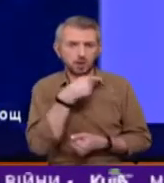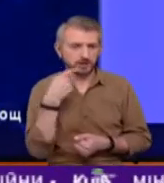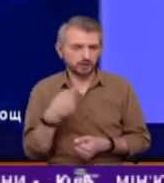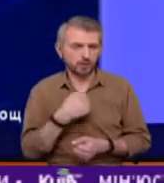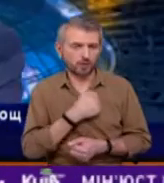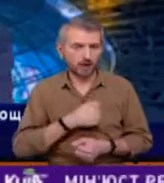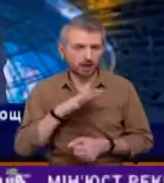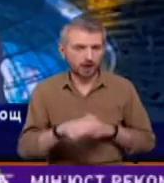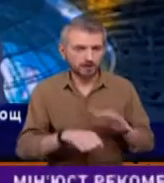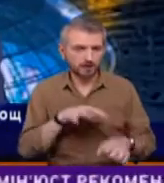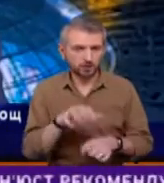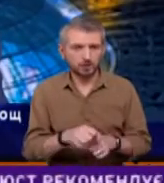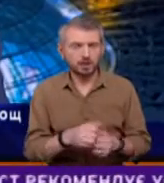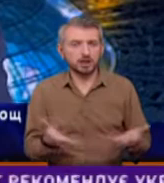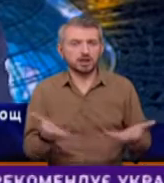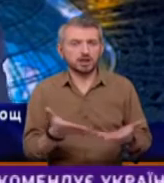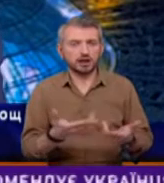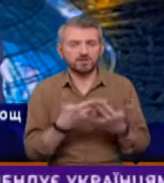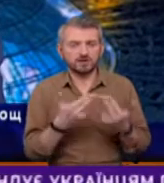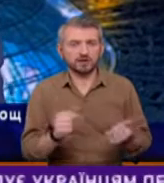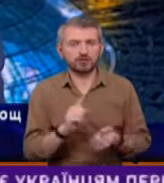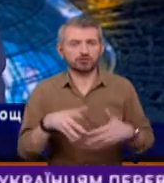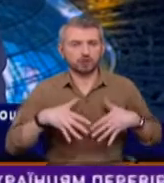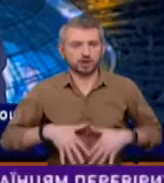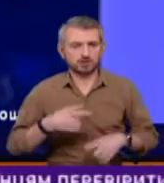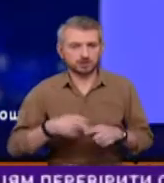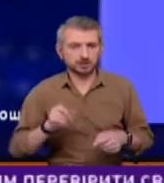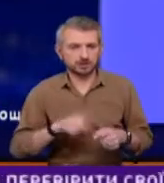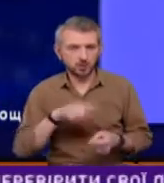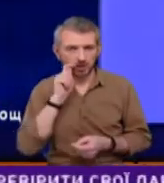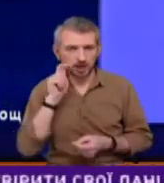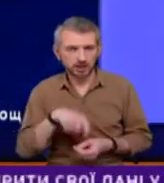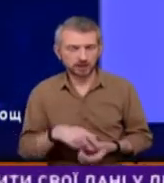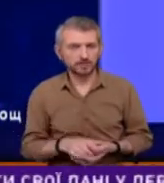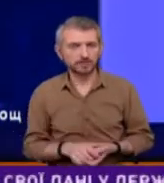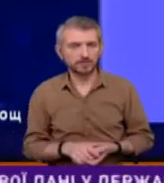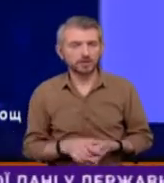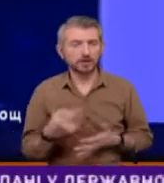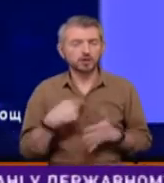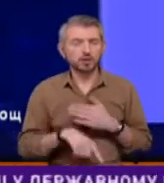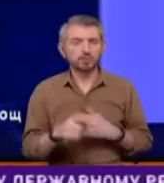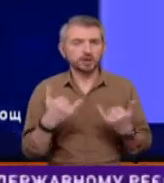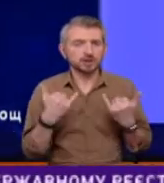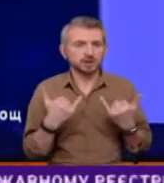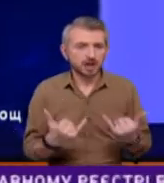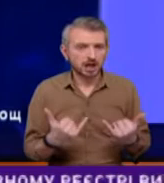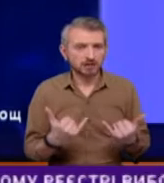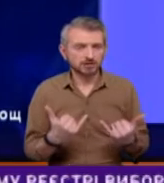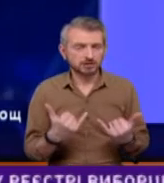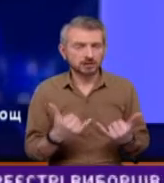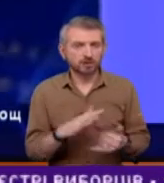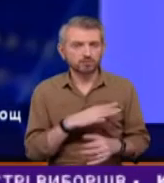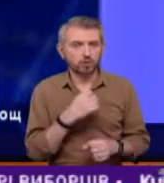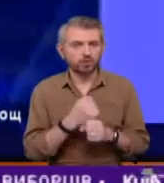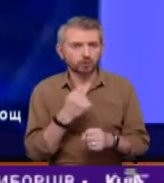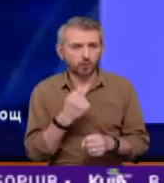агресію, яка визнає, що Крим це Україна. Тобто зараз було